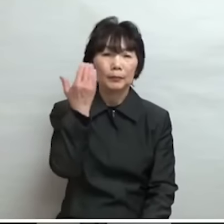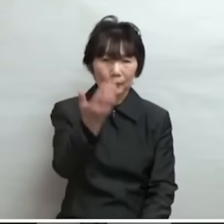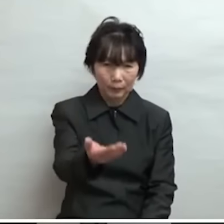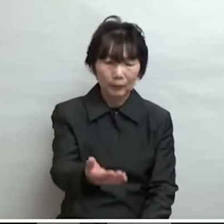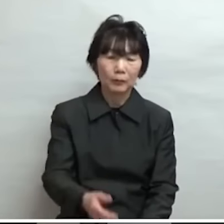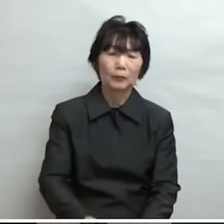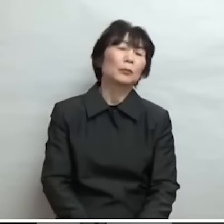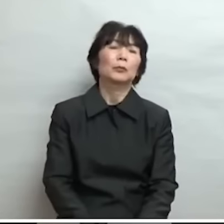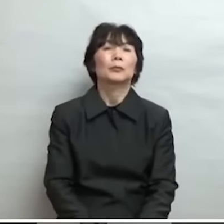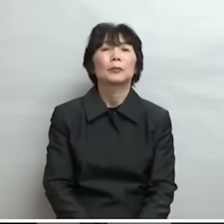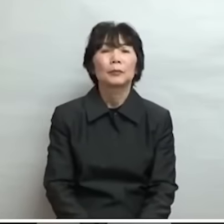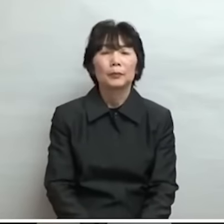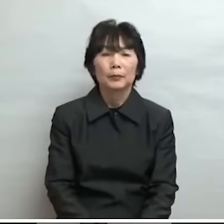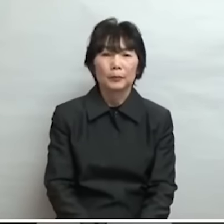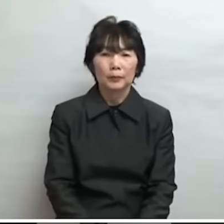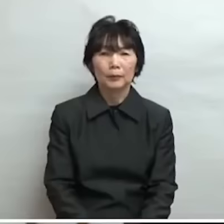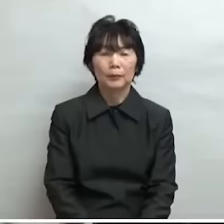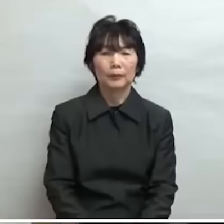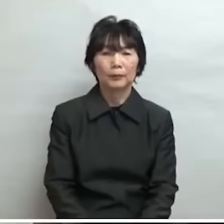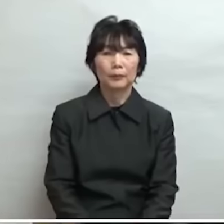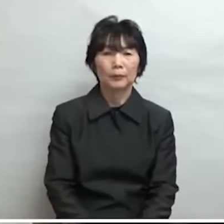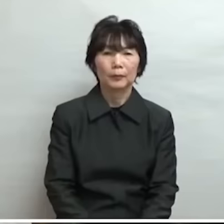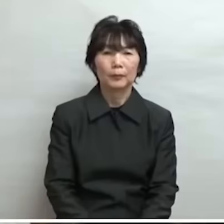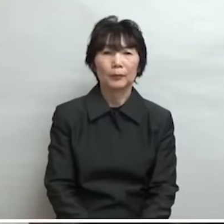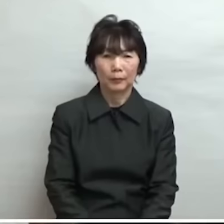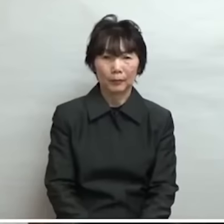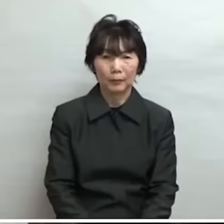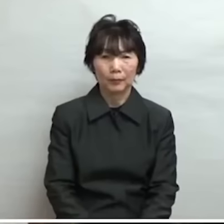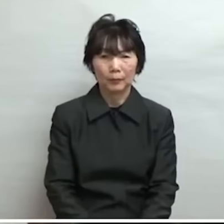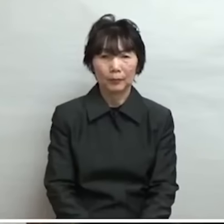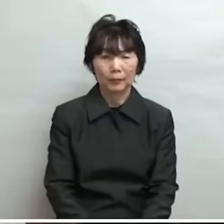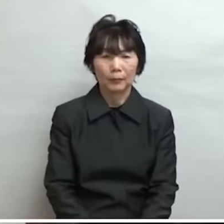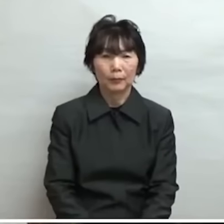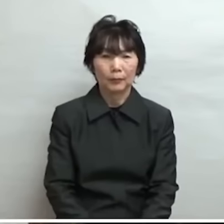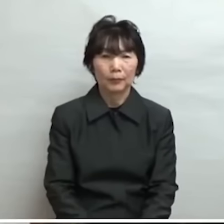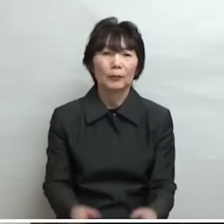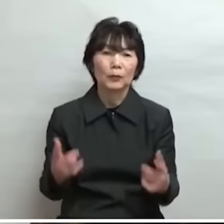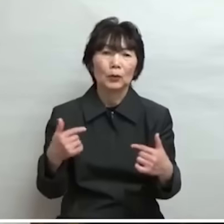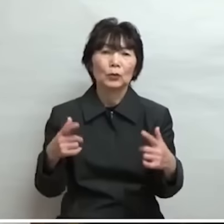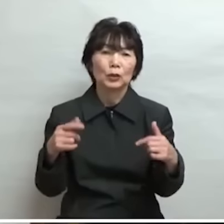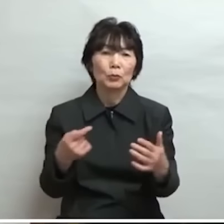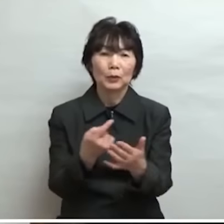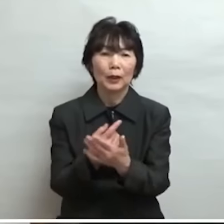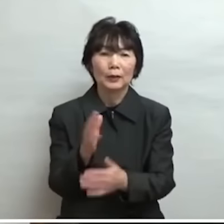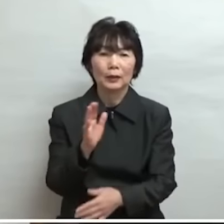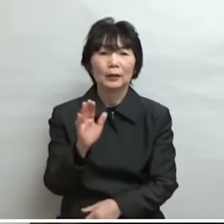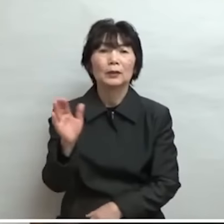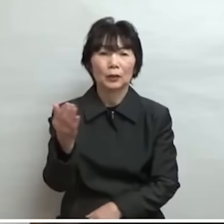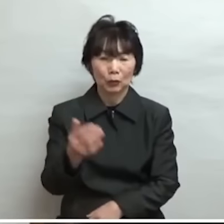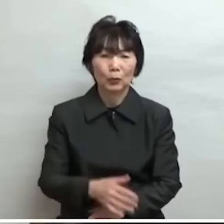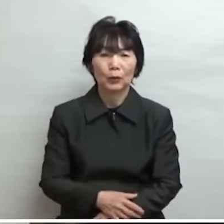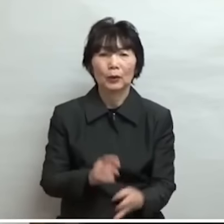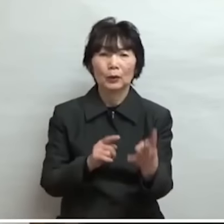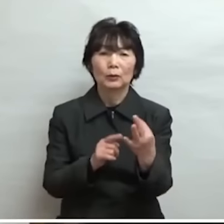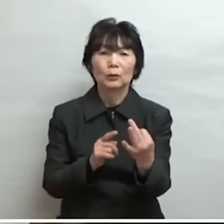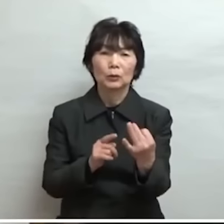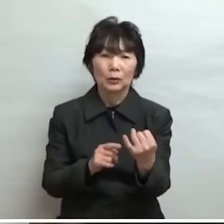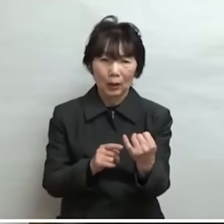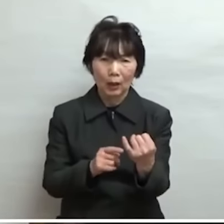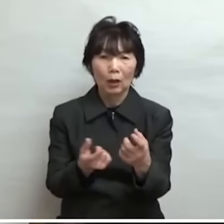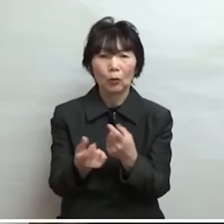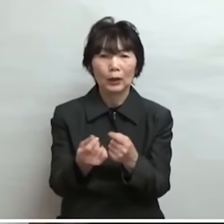TBS テレビの日下部と申します、はい、この記者クラブに常駐しておりませんので、 よく聞いております。 いくつか重な